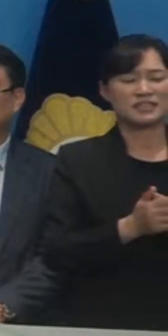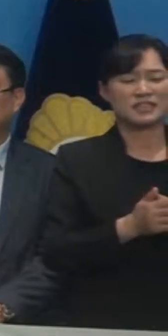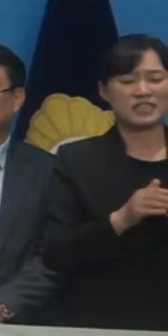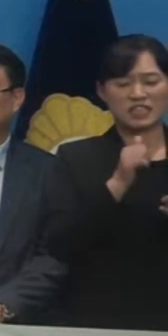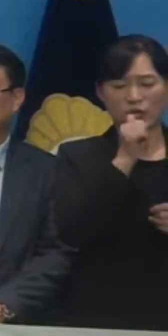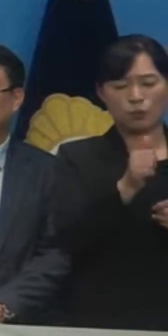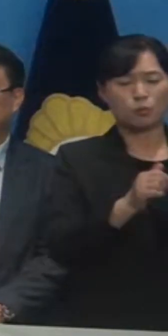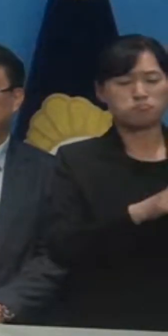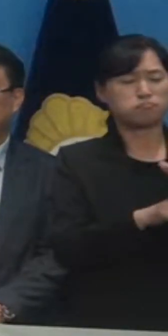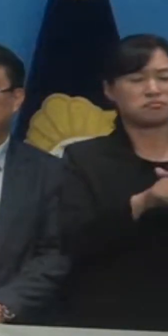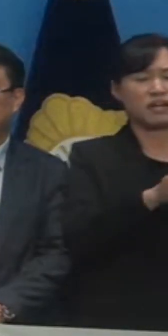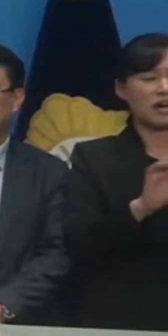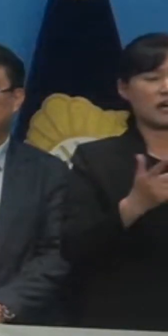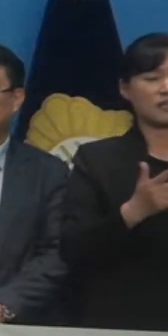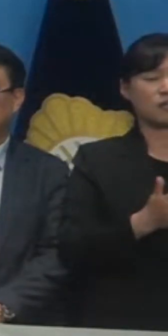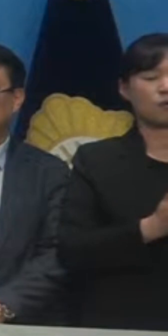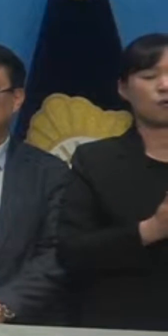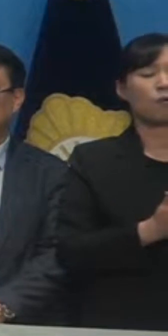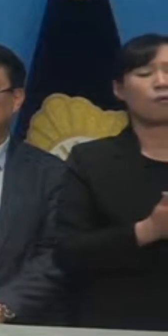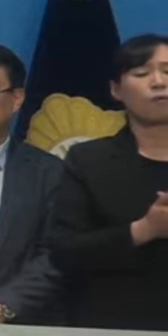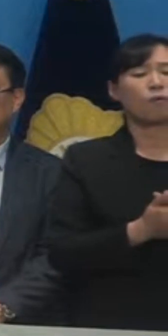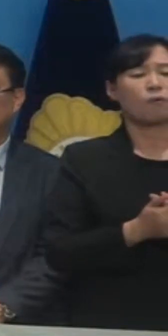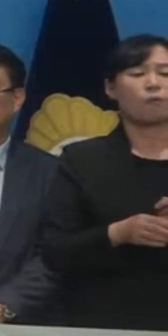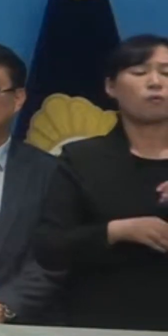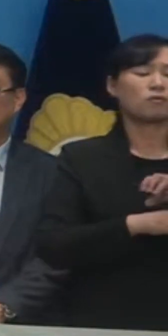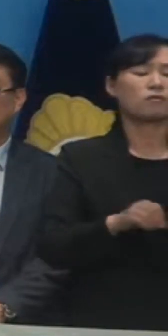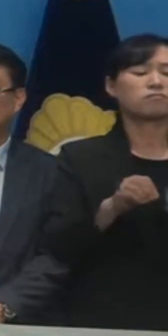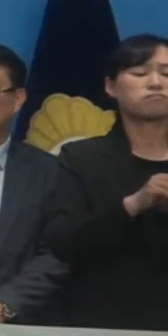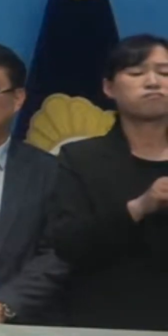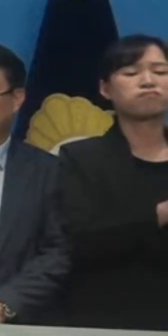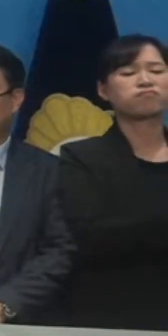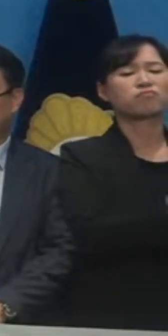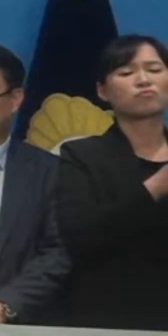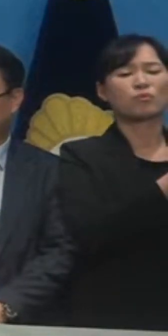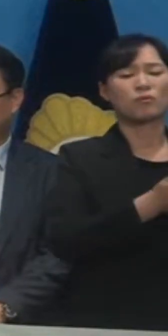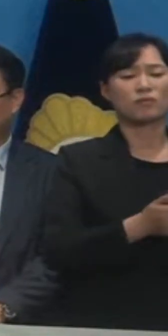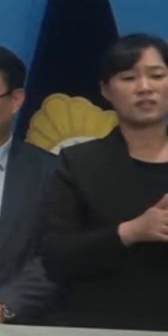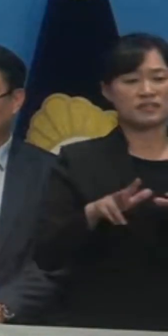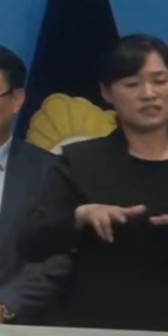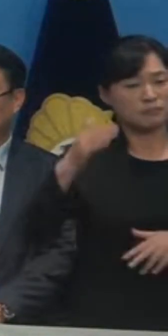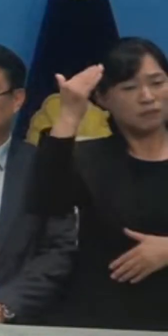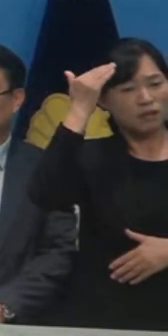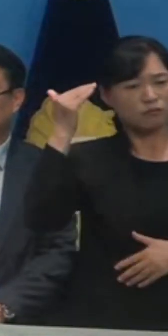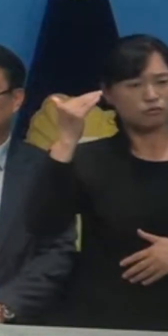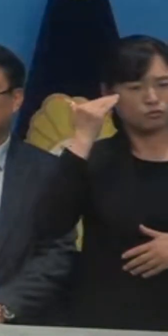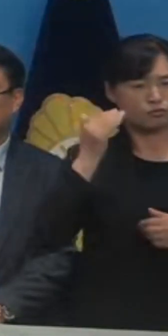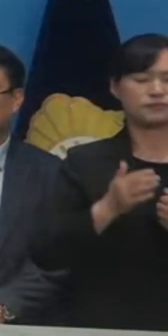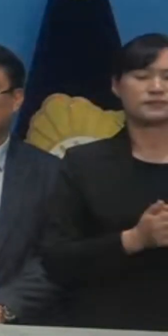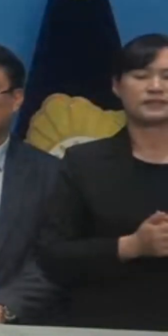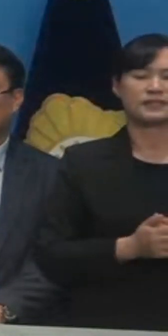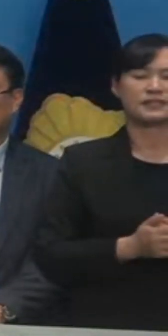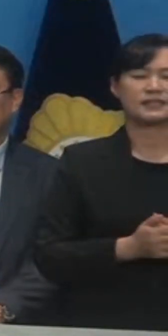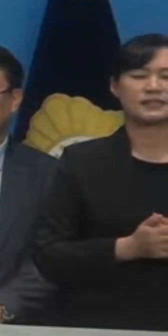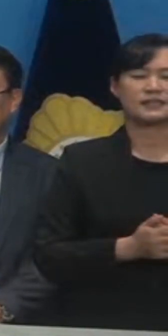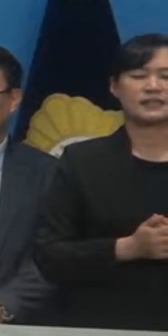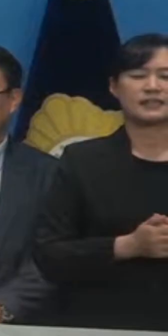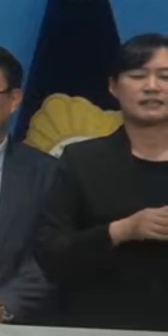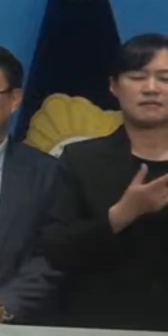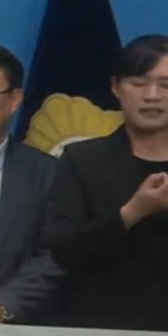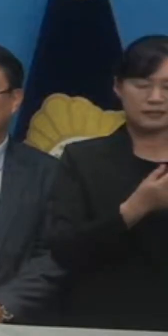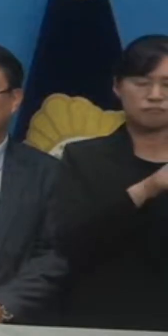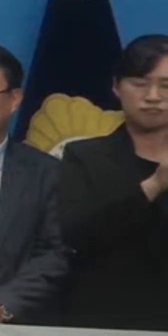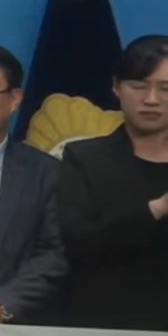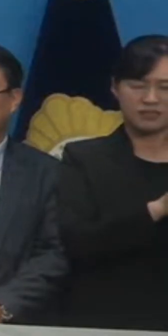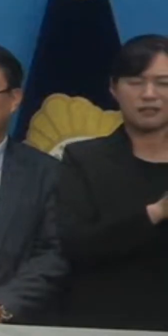않으며 오히려 뒤에서 그들을 풀어주는 법입니다. 지금의 대한민국은 이런 고문사법 카르텔이